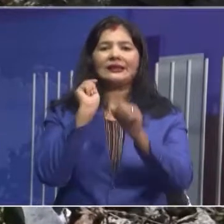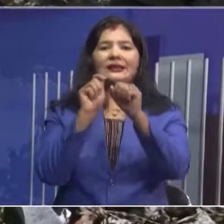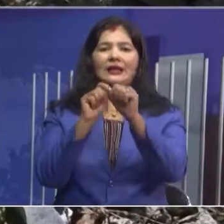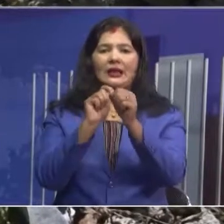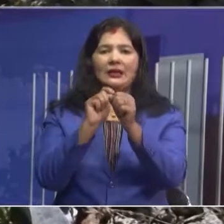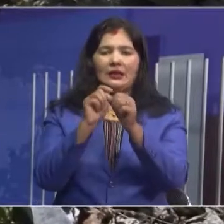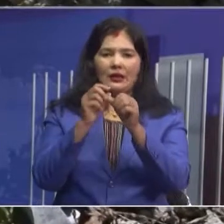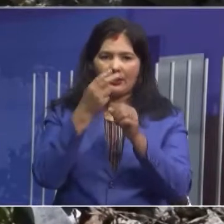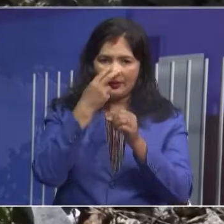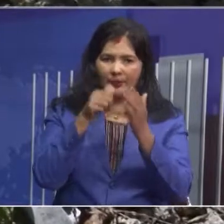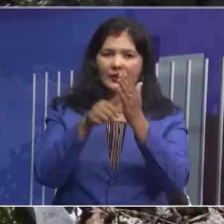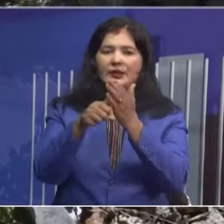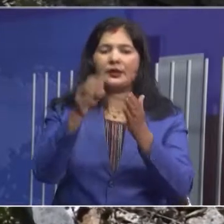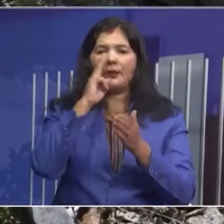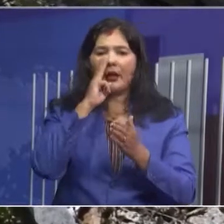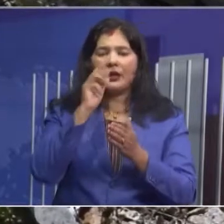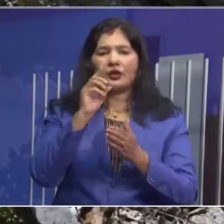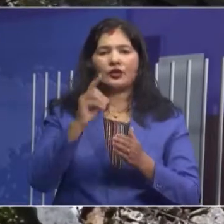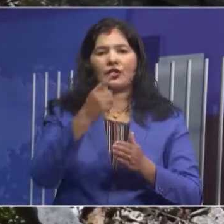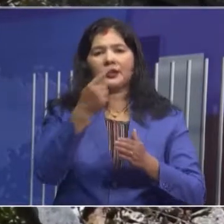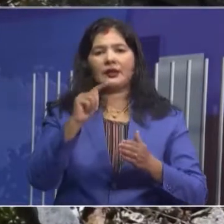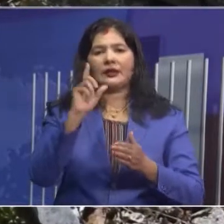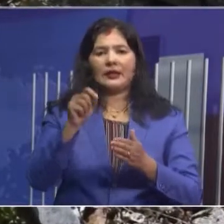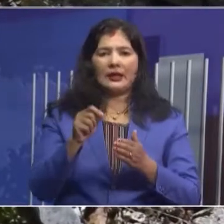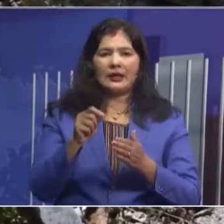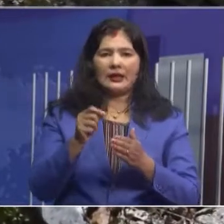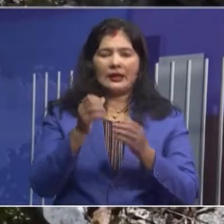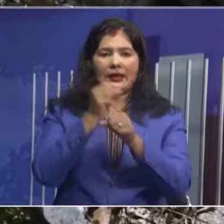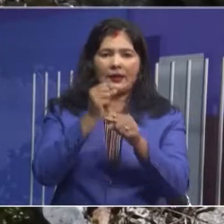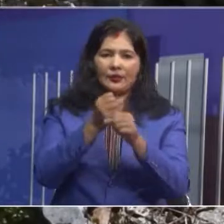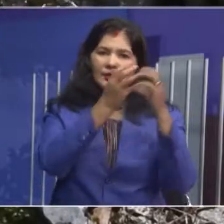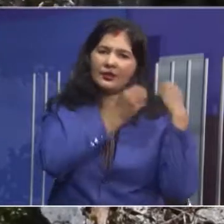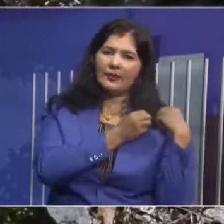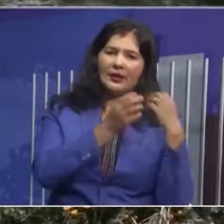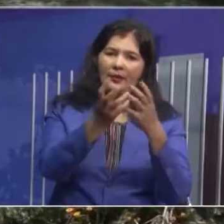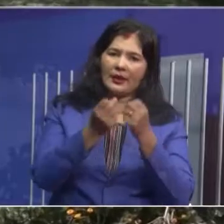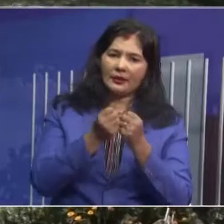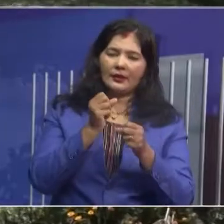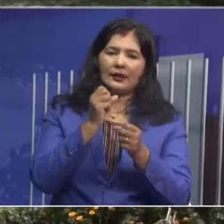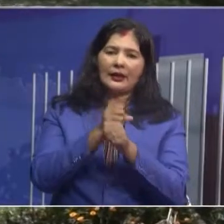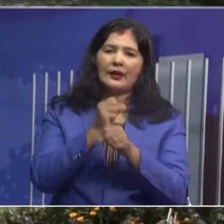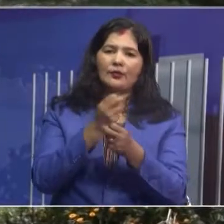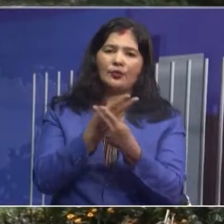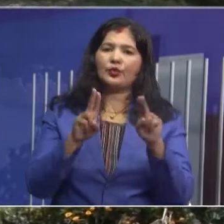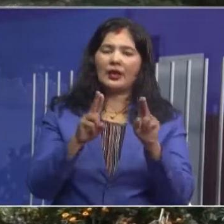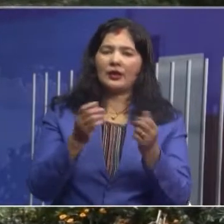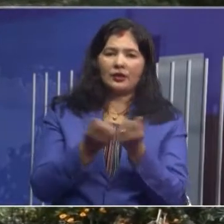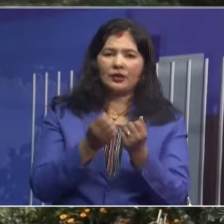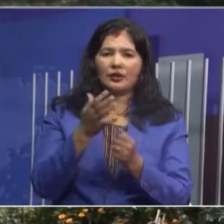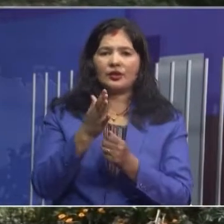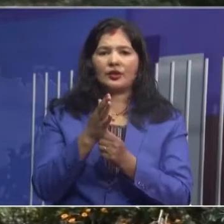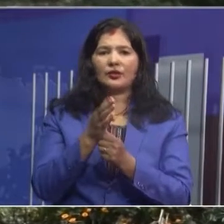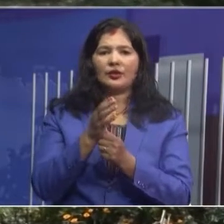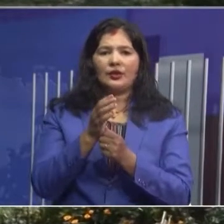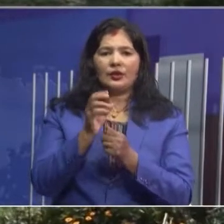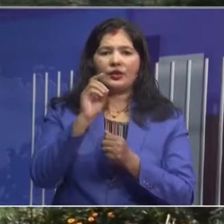संरचना निर्माणका लागि ठेक्का आह्वान गरिएको भए पनि कामको जिम्मेवारी पाएको निर्माण व्यवसायीले काम पूरा गर्न नसकेको भन्दै अमरगढी नगरपालिकाले ठेक्का रद्द